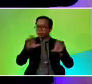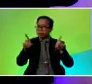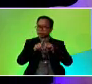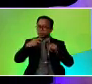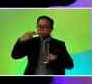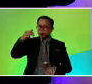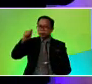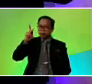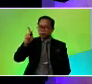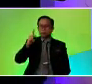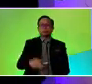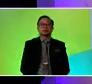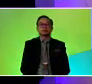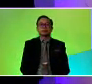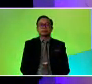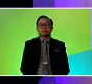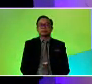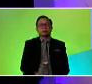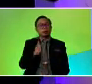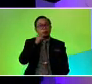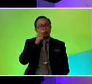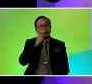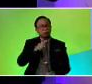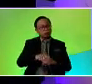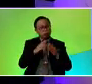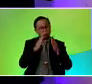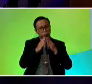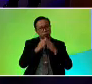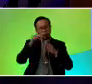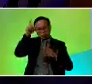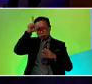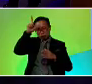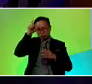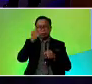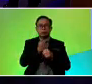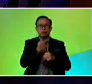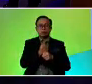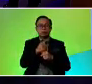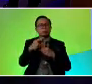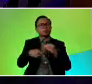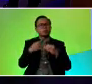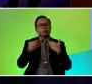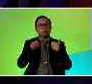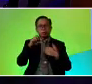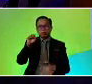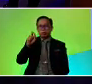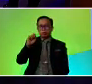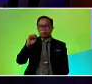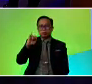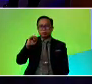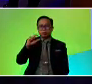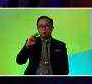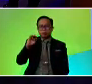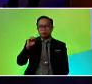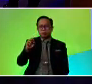Oke kita katakan perempuan berada di rumah laki bekerja bila ada stigma tersebut terjadilah